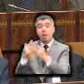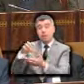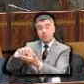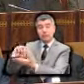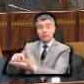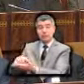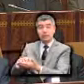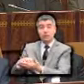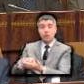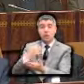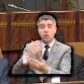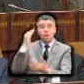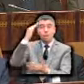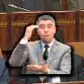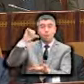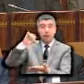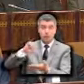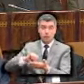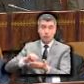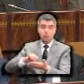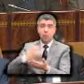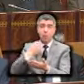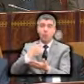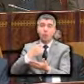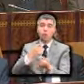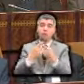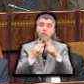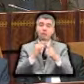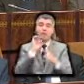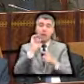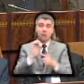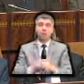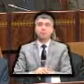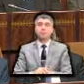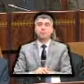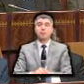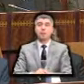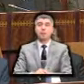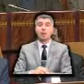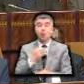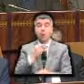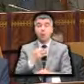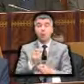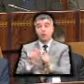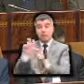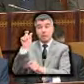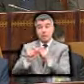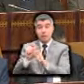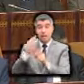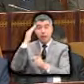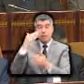وخاصة لاقليم فاس واقليم سيدي قاسم وخاصة قبيلة شراردة. السيد الوزير، هنا في قبيلة شراردة كاين اكثر